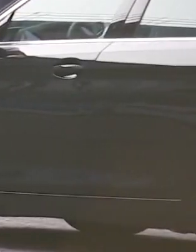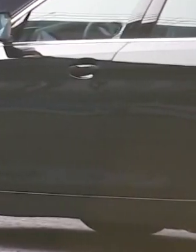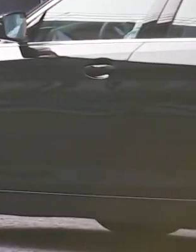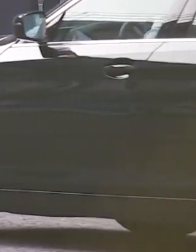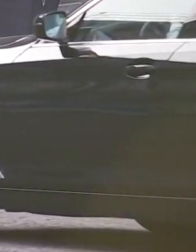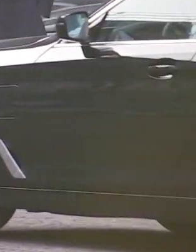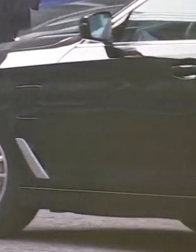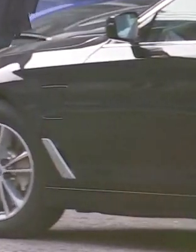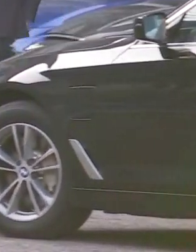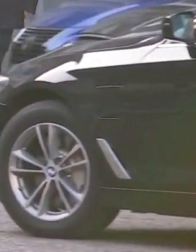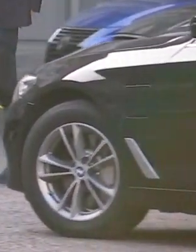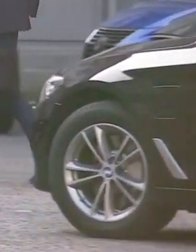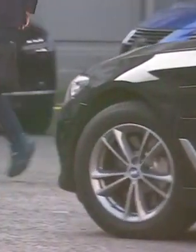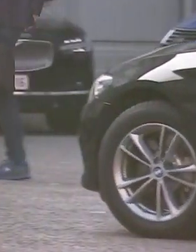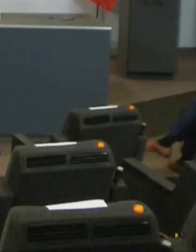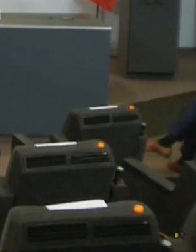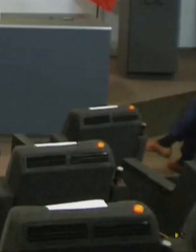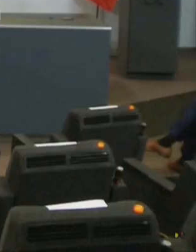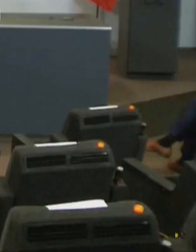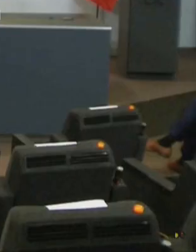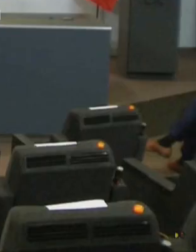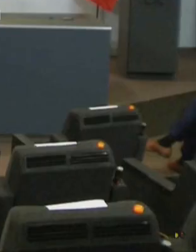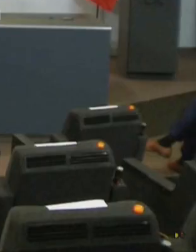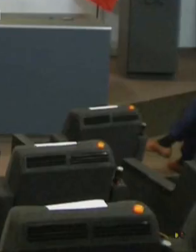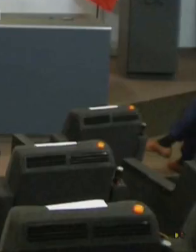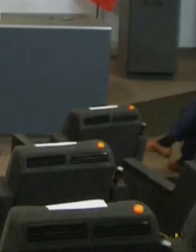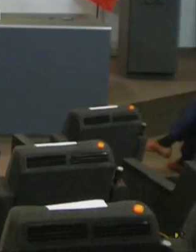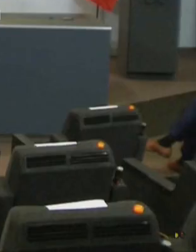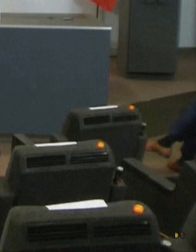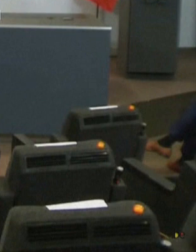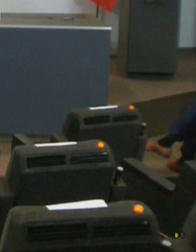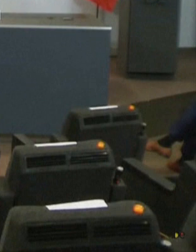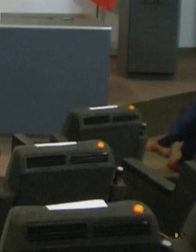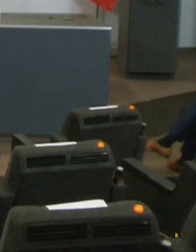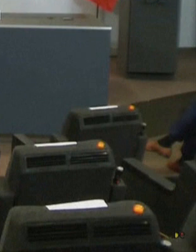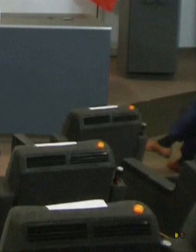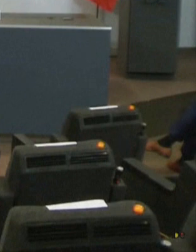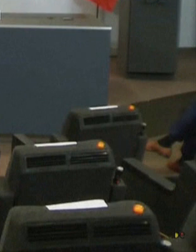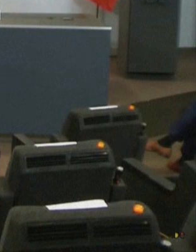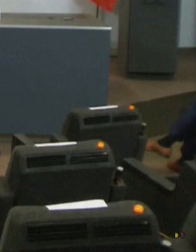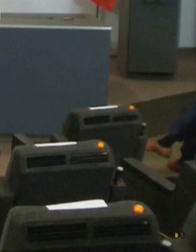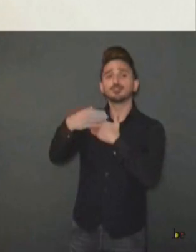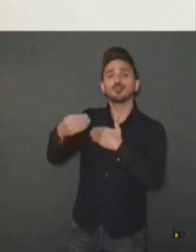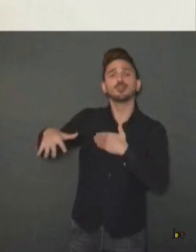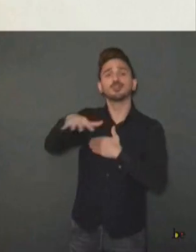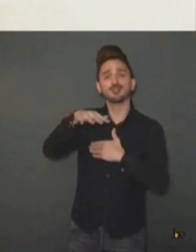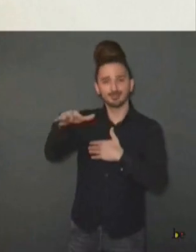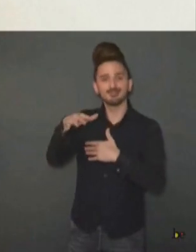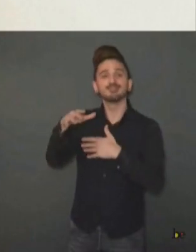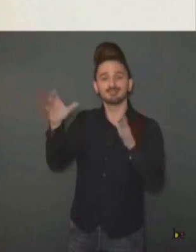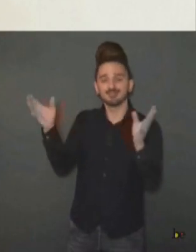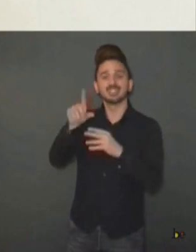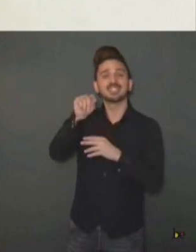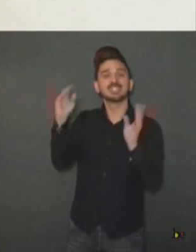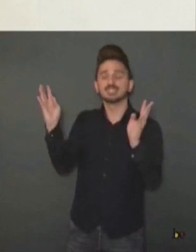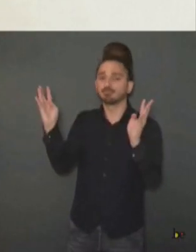pourront ouvrir que sur rendez-vous. En outre, seules les écoles maternelles resteront ouvertes pour la dernière semaine avant les vacances de Pâques. Autre mesure